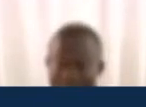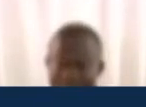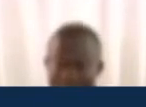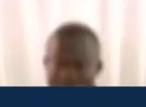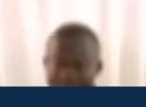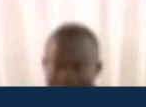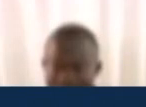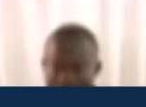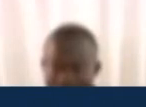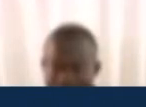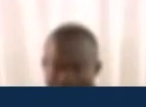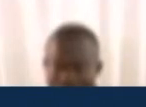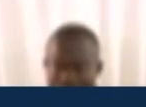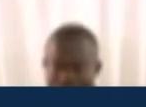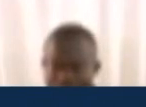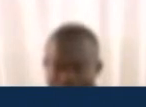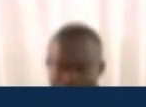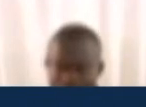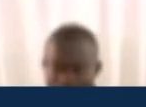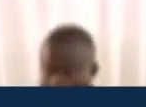w'Umunyarwanda ukiri muto